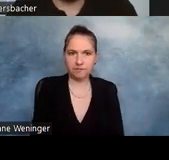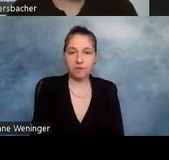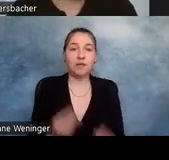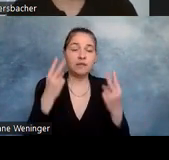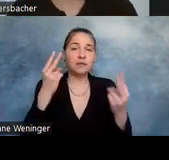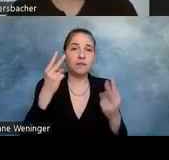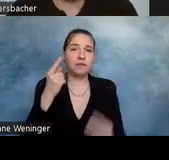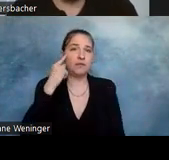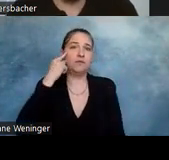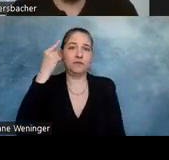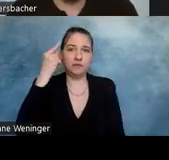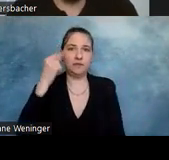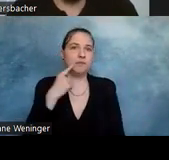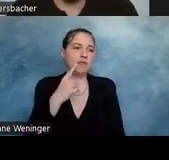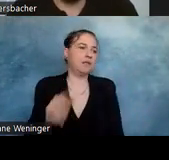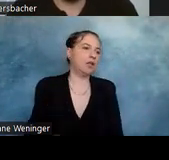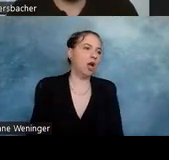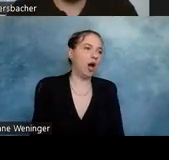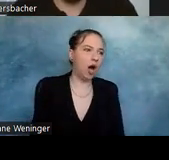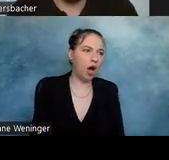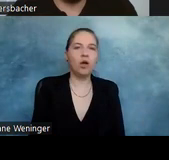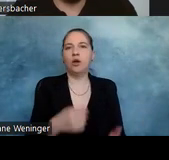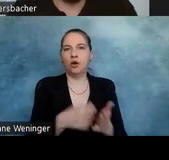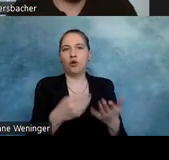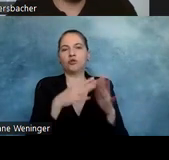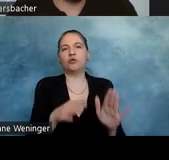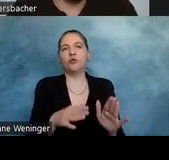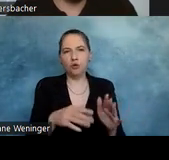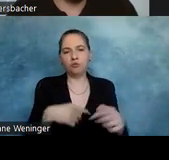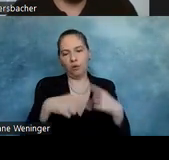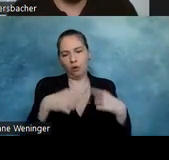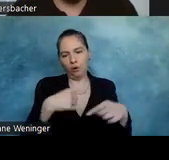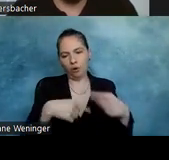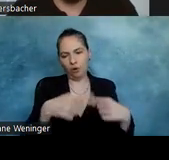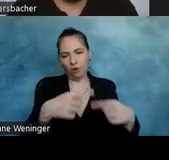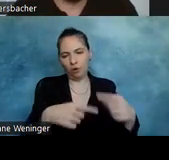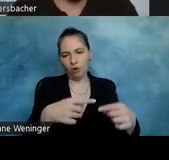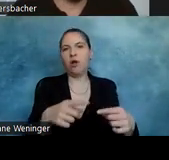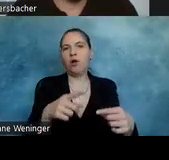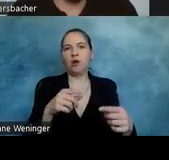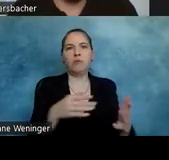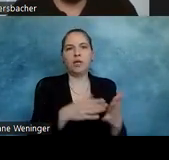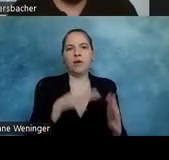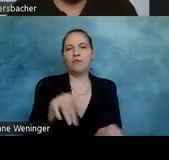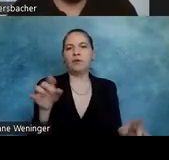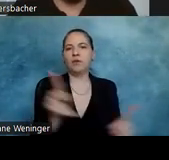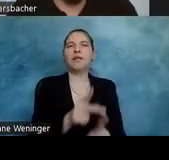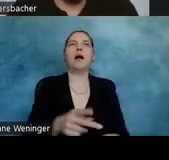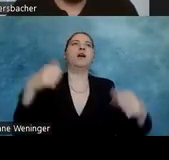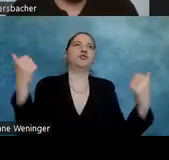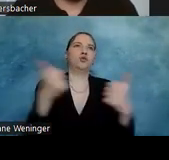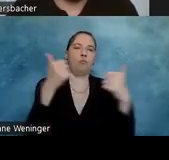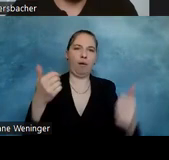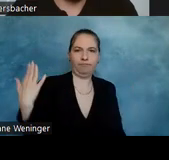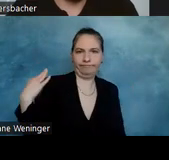im Kopf zu behalten, dass man jetzt nicht denkt, man lässt das kostenlose Tool da drüber laufen auf der Webseite. Es heißt, keine Barrieren gefunden und dann wäre alles gut.